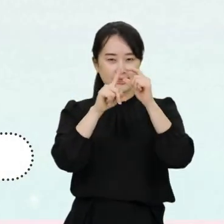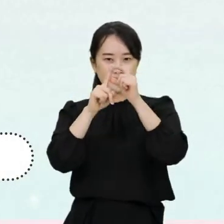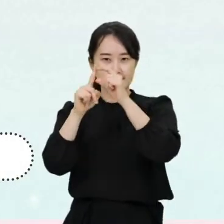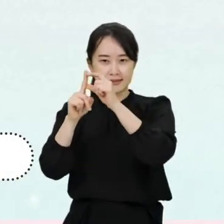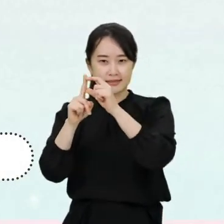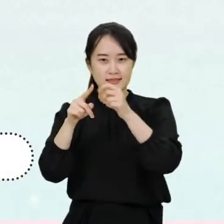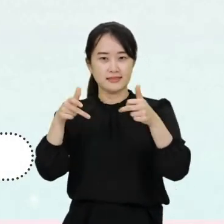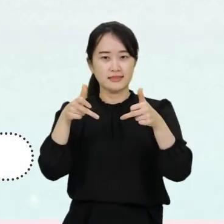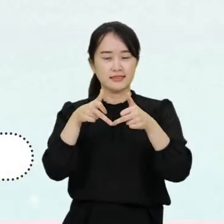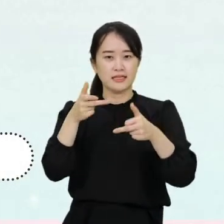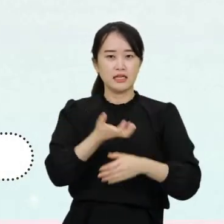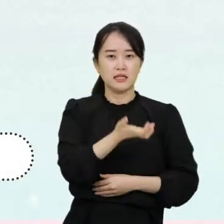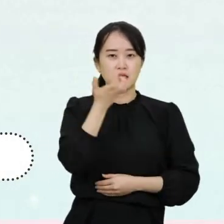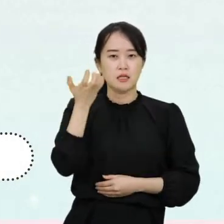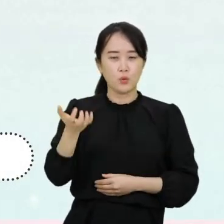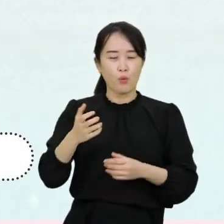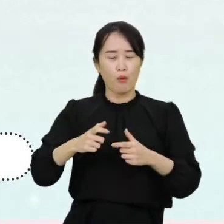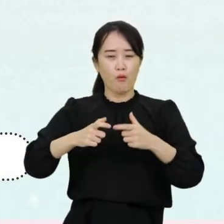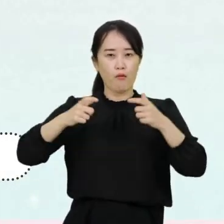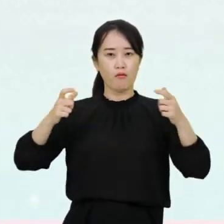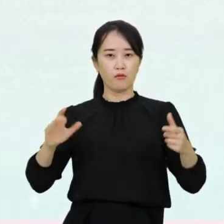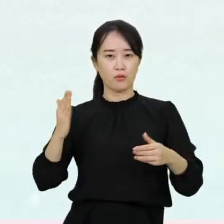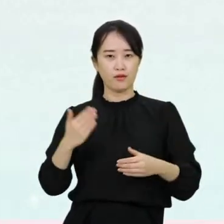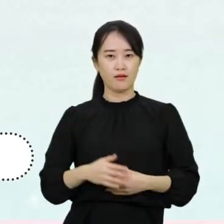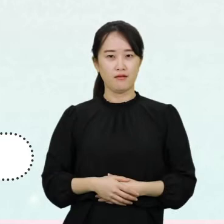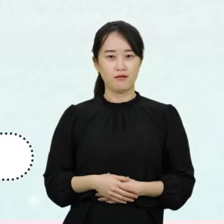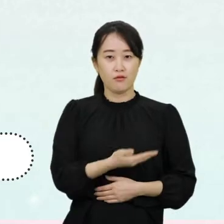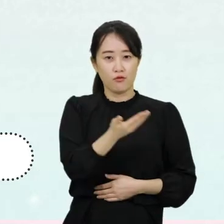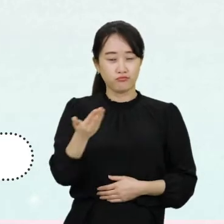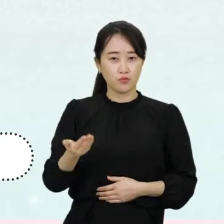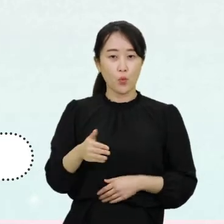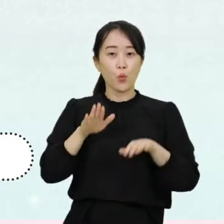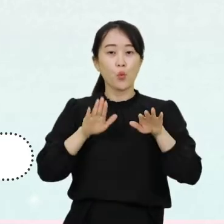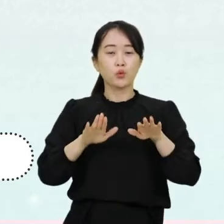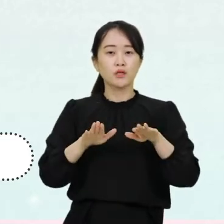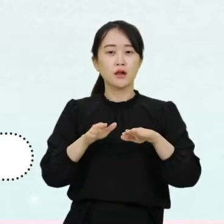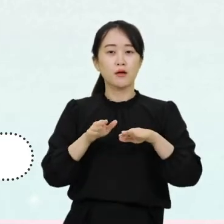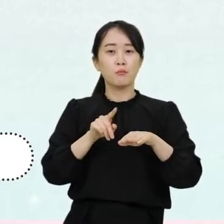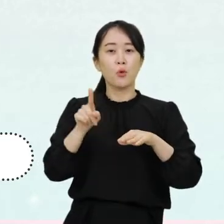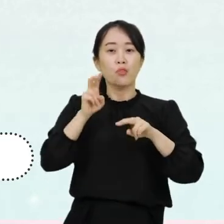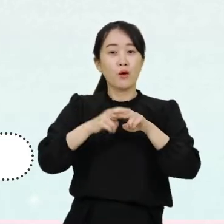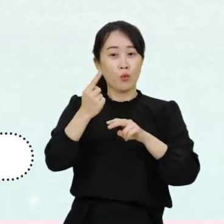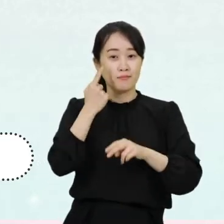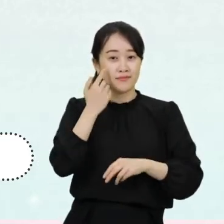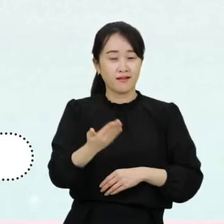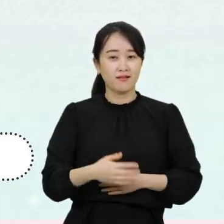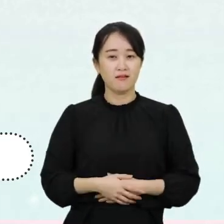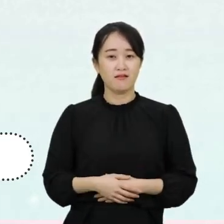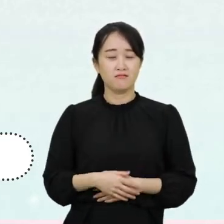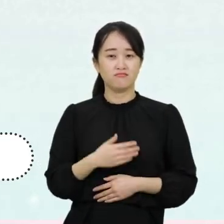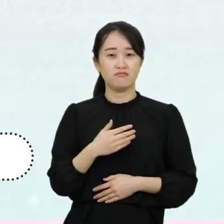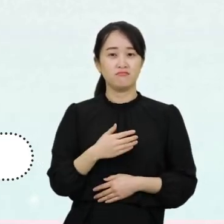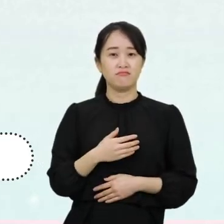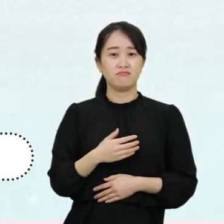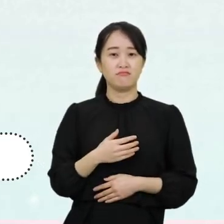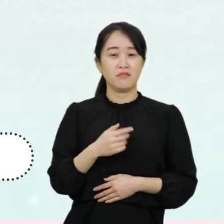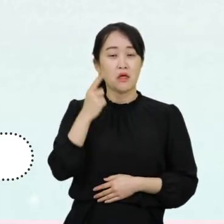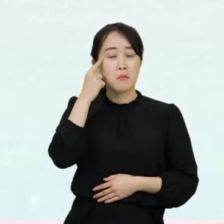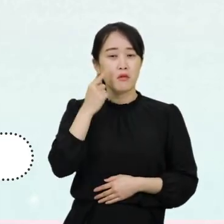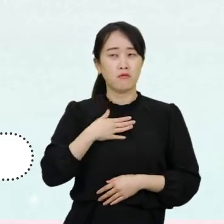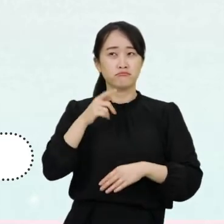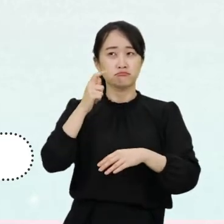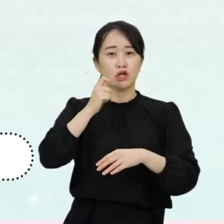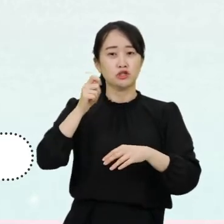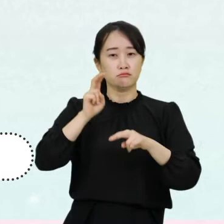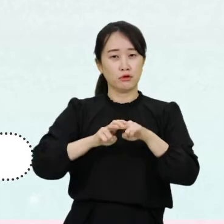땡땡땡으로 장애인 이동의 폭이 넓어졌다. 자, 여러분 오늘 뭐 타고 오셨어요? 떠올려봐